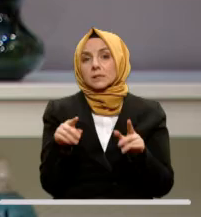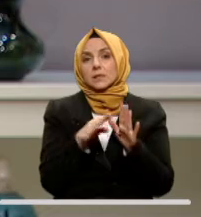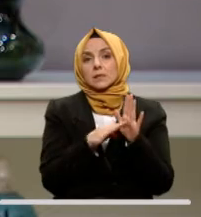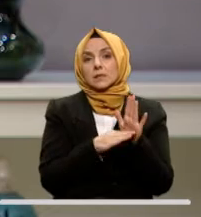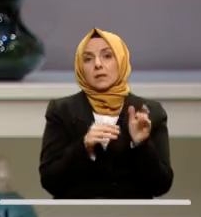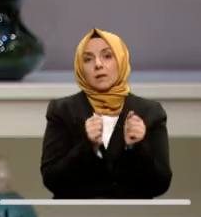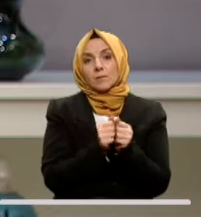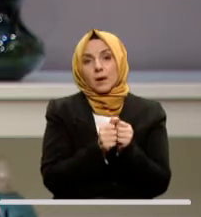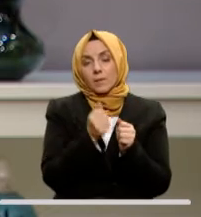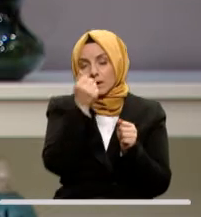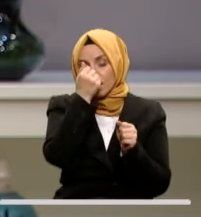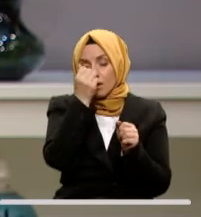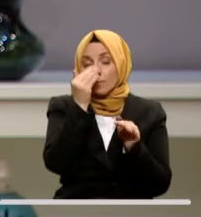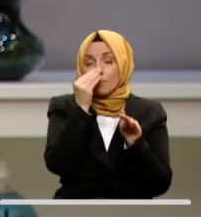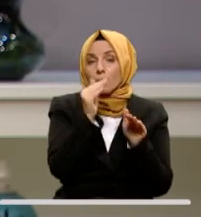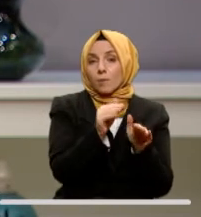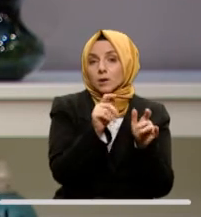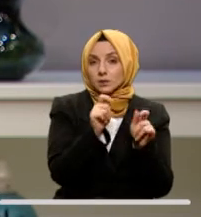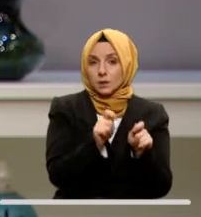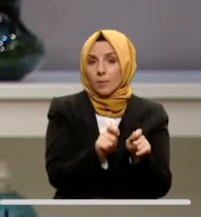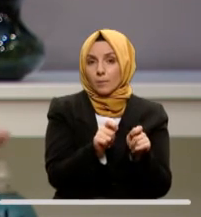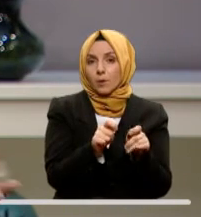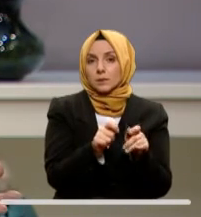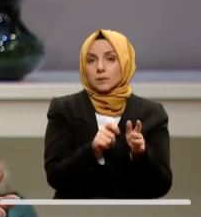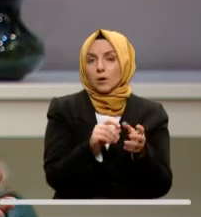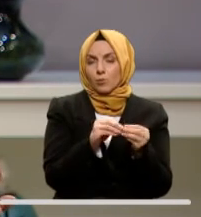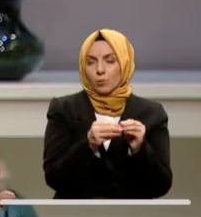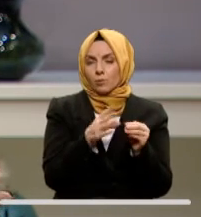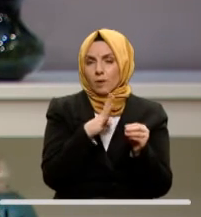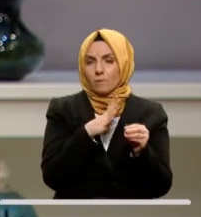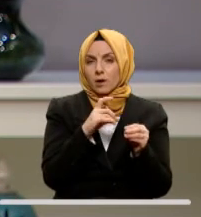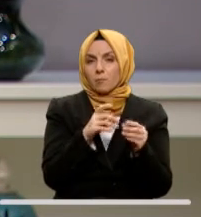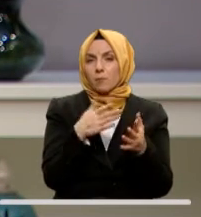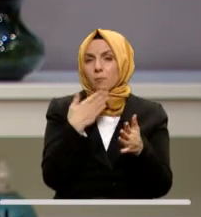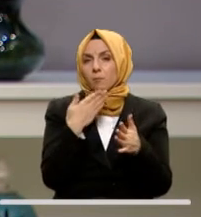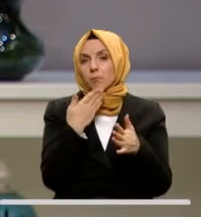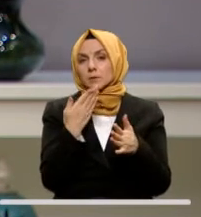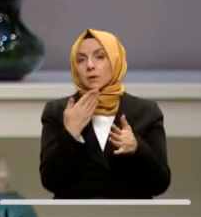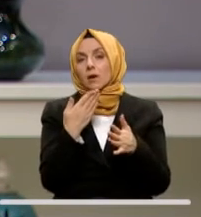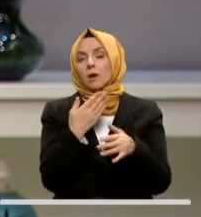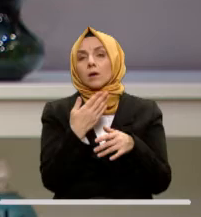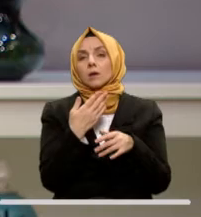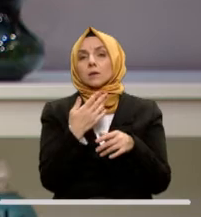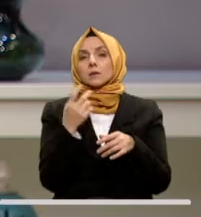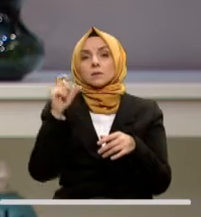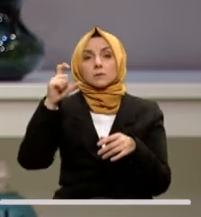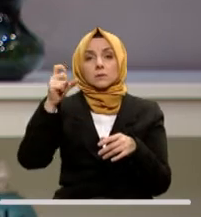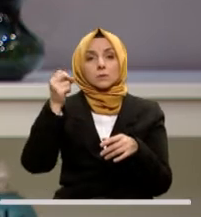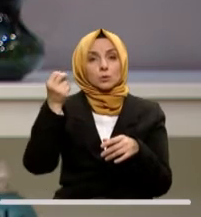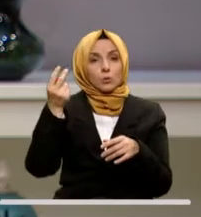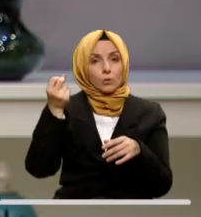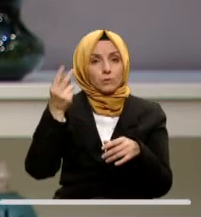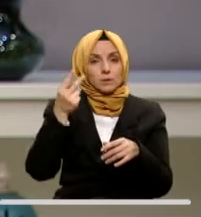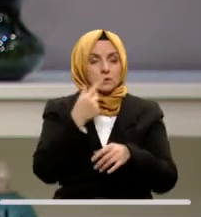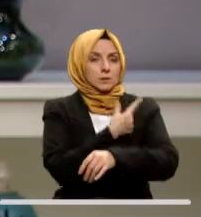birlikte kan bağışı verme noktasında Herhangi bir sıkıntı var mı Örneğin komut aşısı olan birini kan bağışında bulunması ya da üzerinden belli